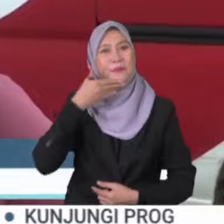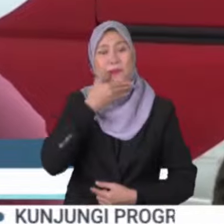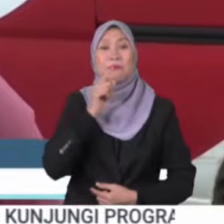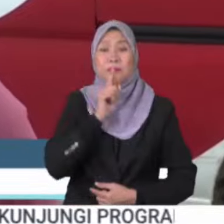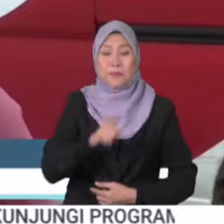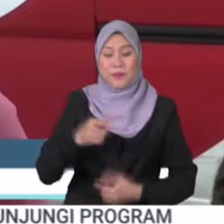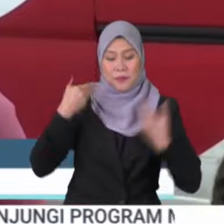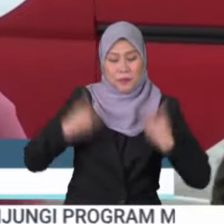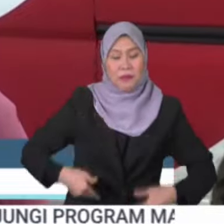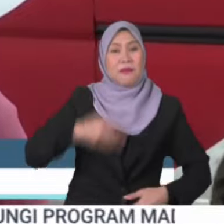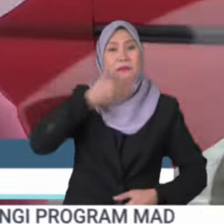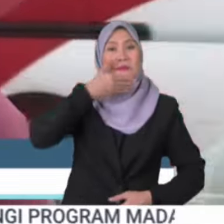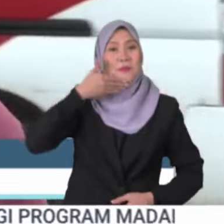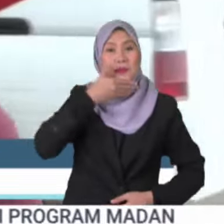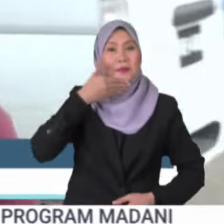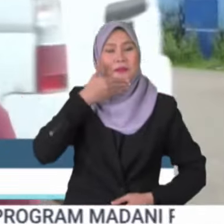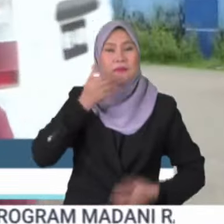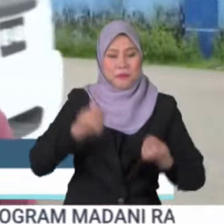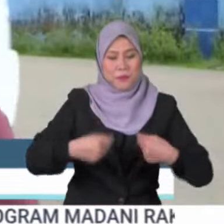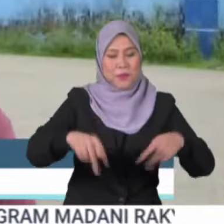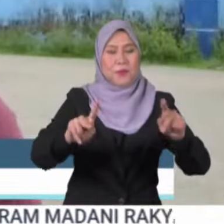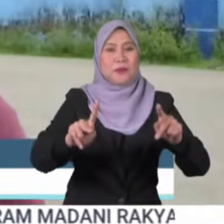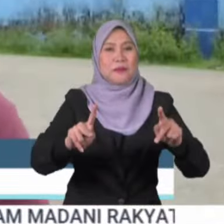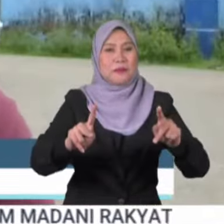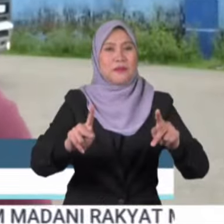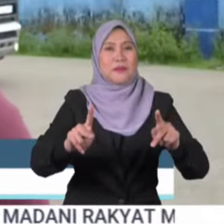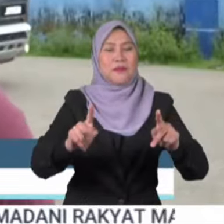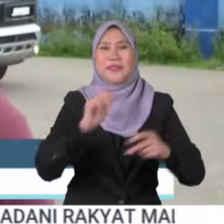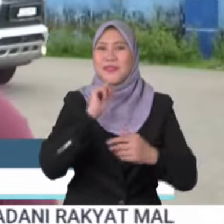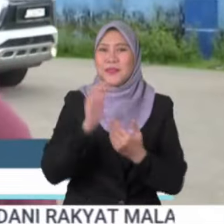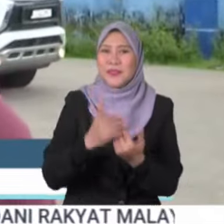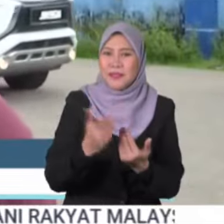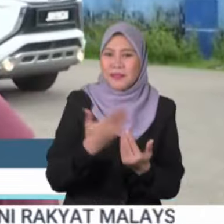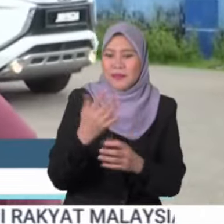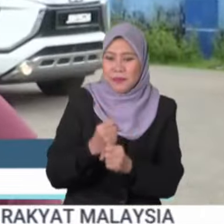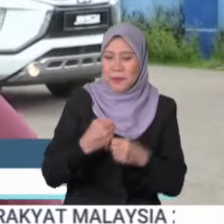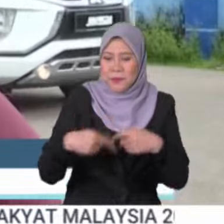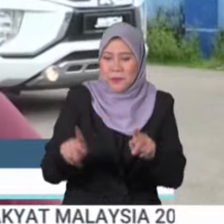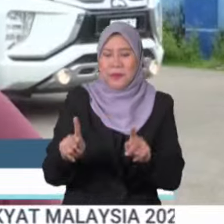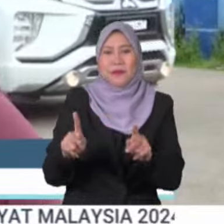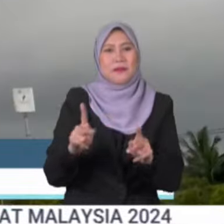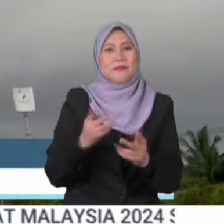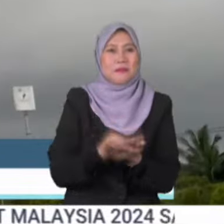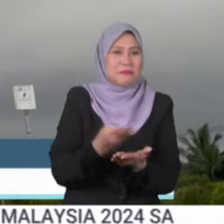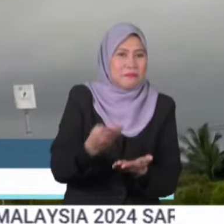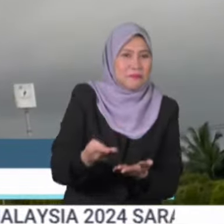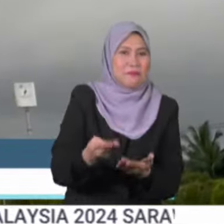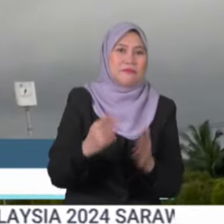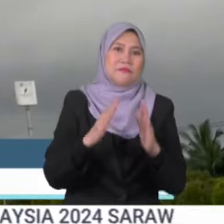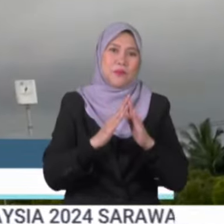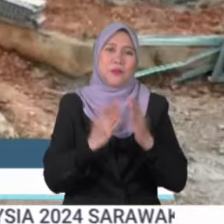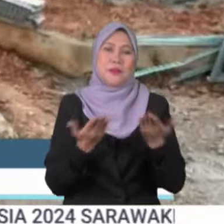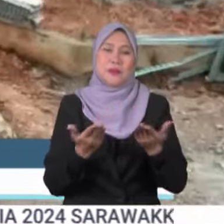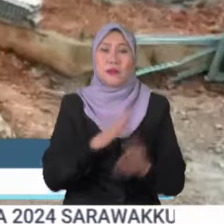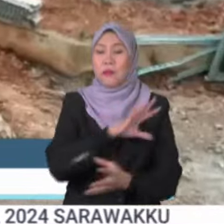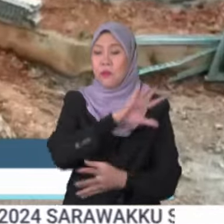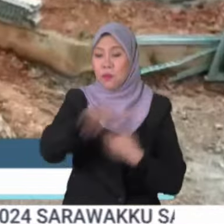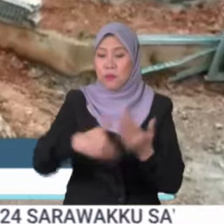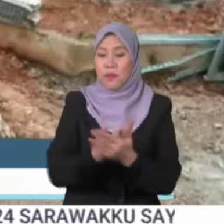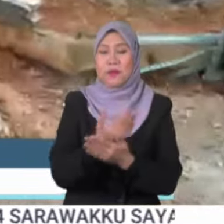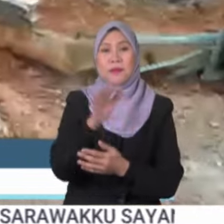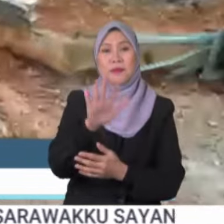muda ambil peluang. So jadinya bukan senang nak jadi dapat peluang ini, miliki. Secara keseluruhan,